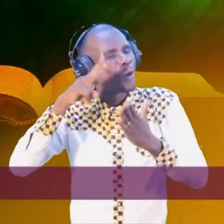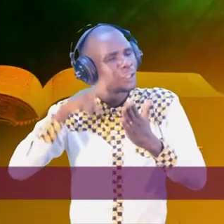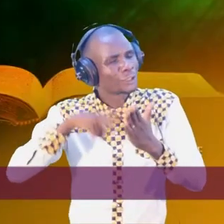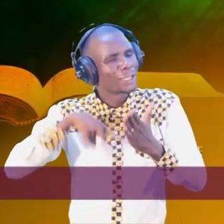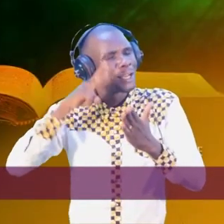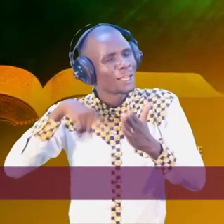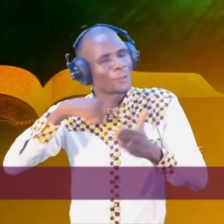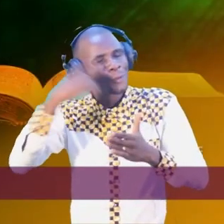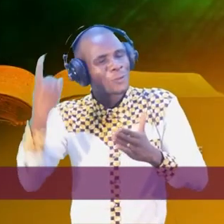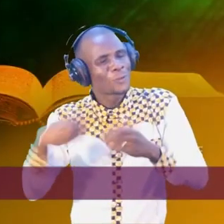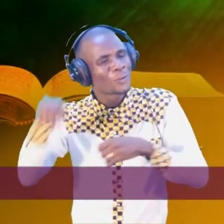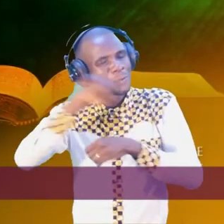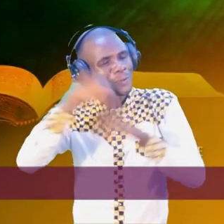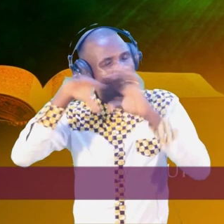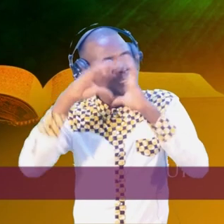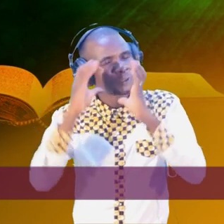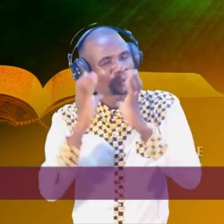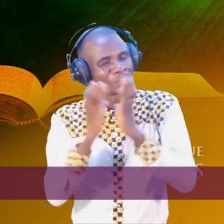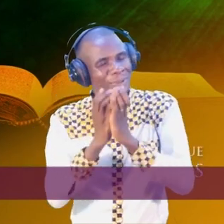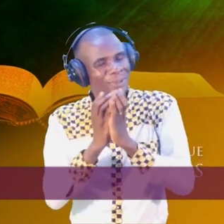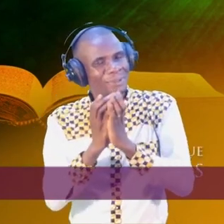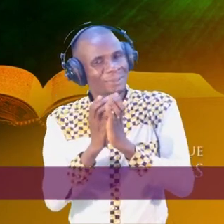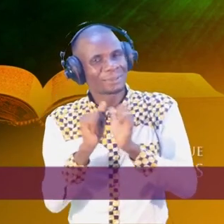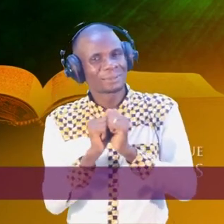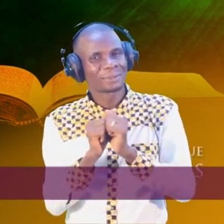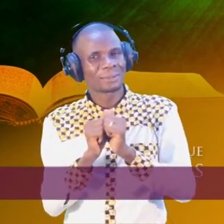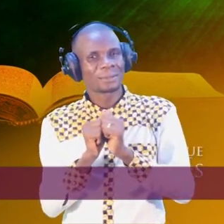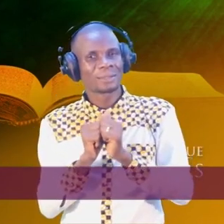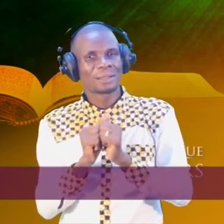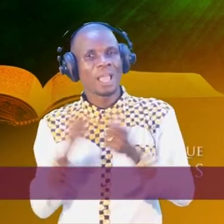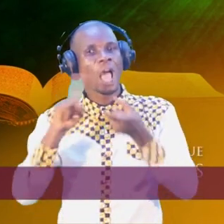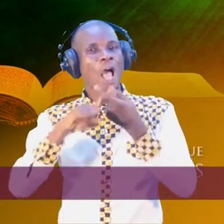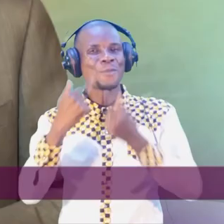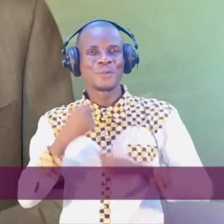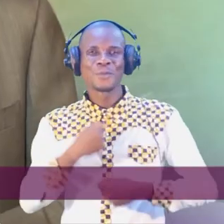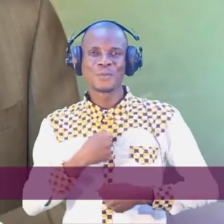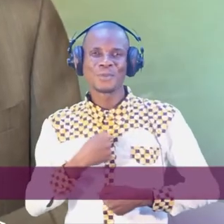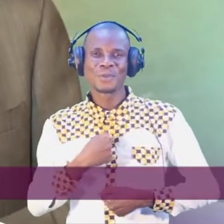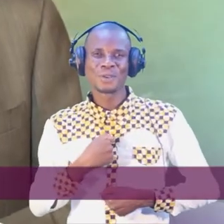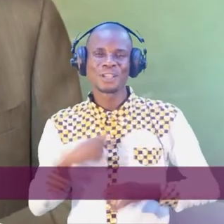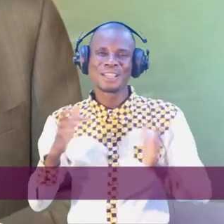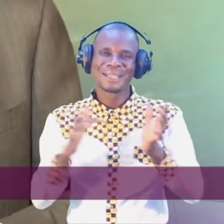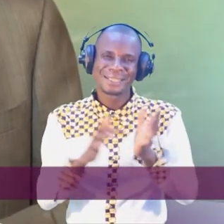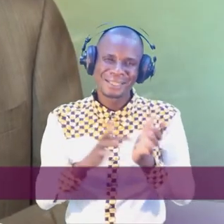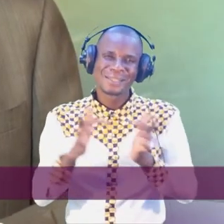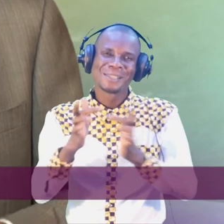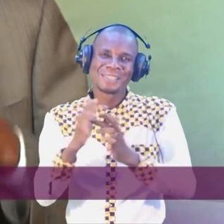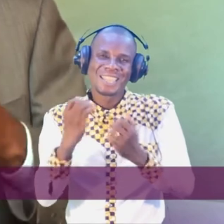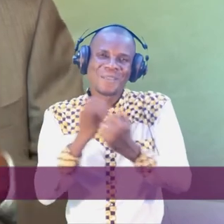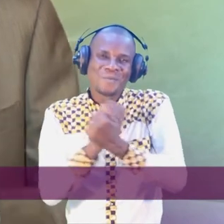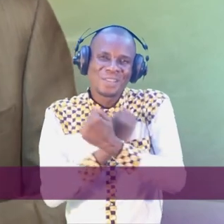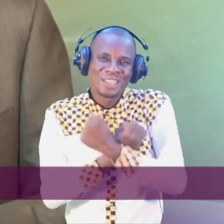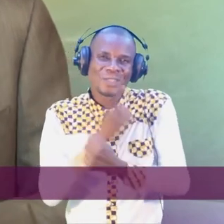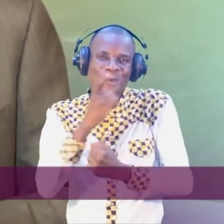la 87 inasema sheria yako naipenda mno ajabu, ndiyo kutafakari